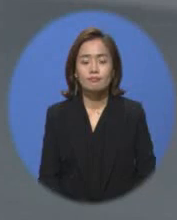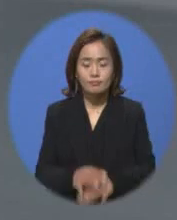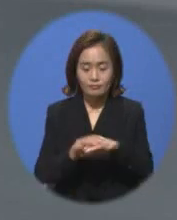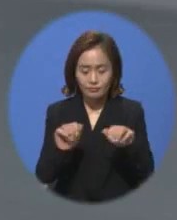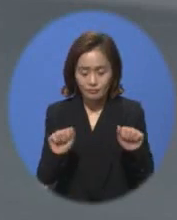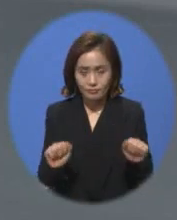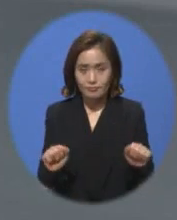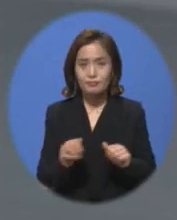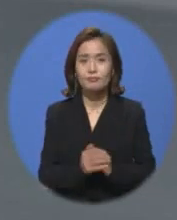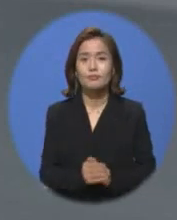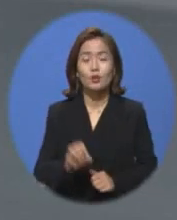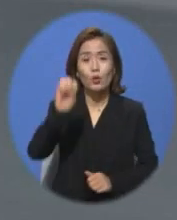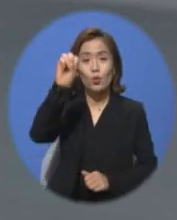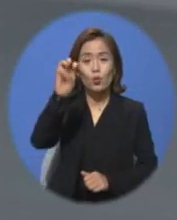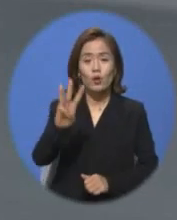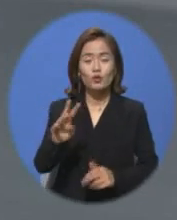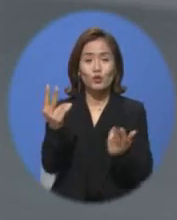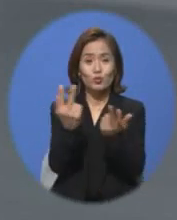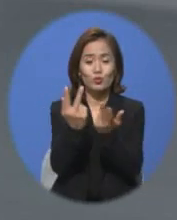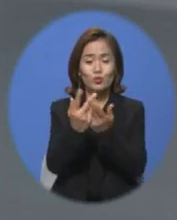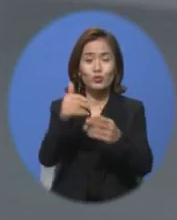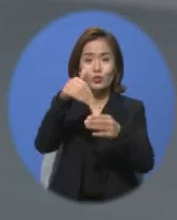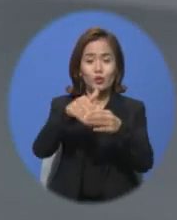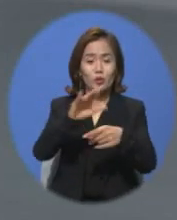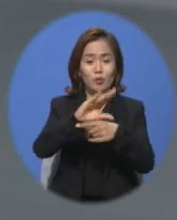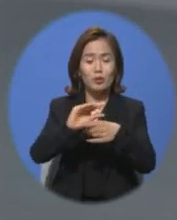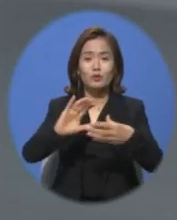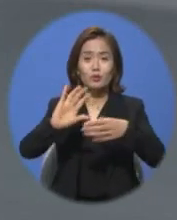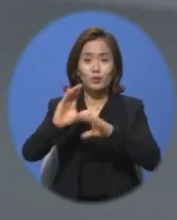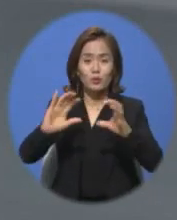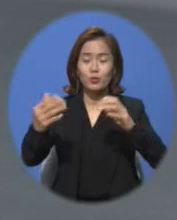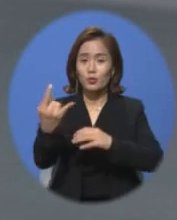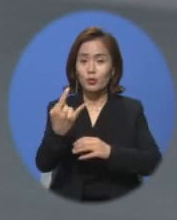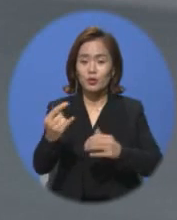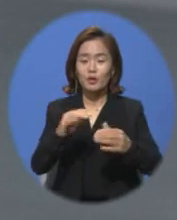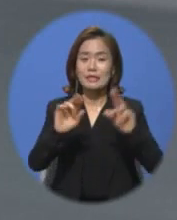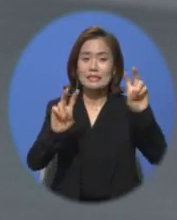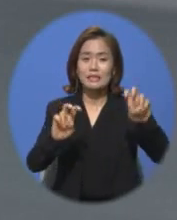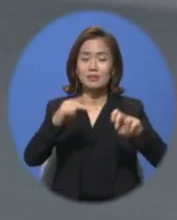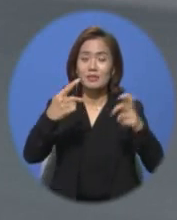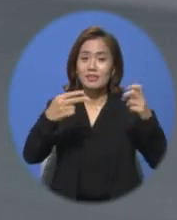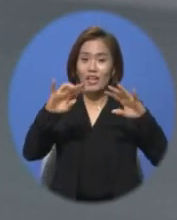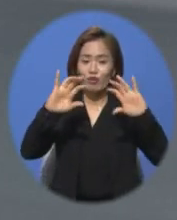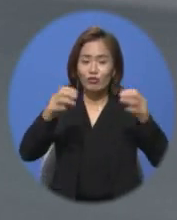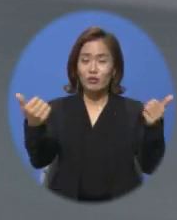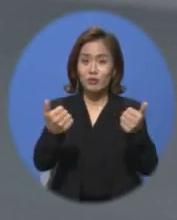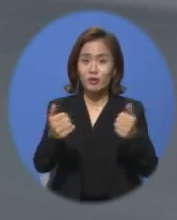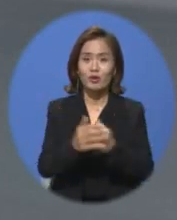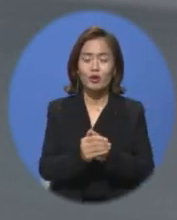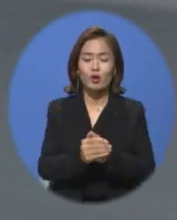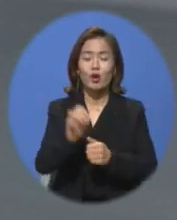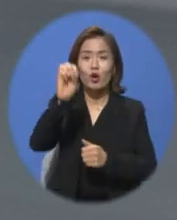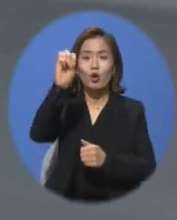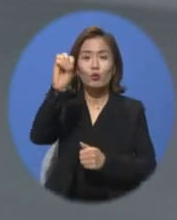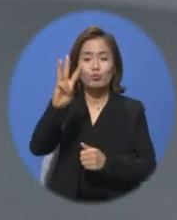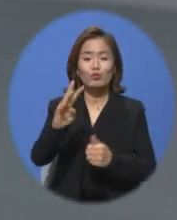안녕하세요.저는광주북구선거방송토론위원회가주관하는제 21대국회의원 북구갭선거구토론회의사회를맡은지창원입니다